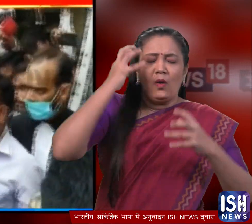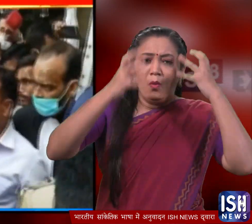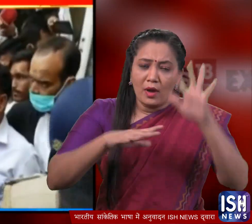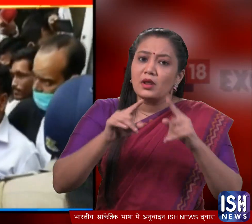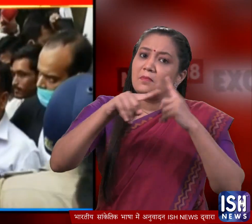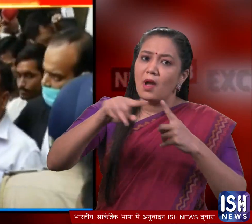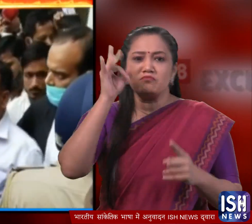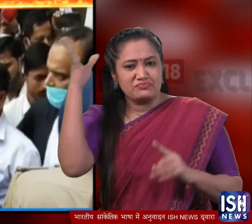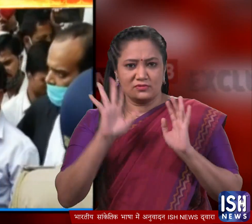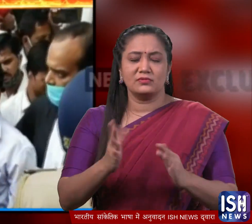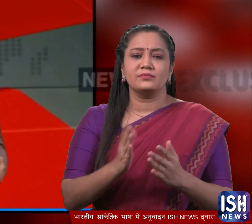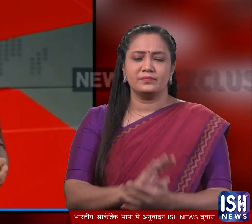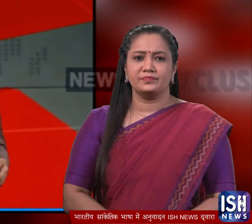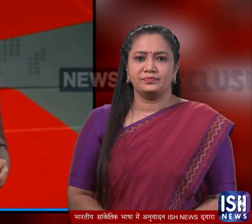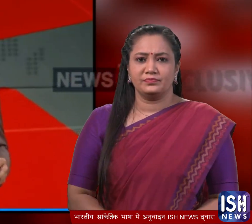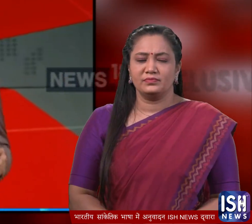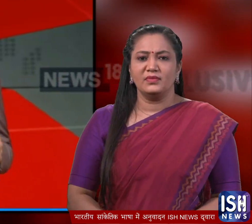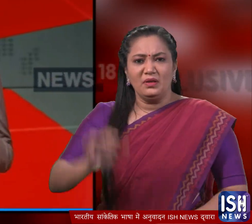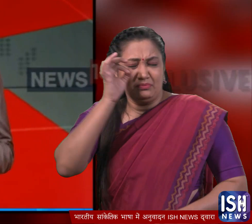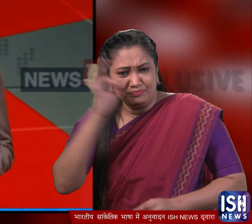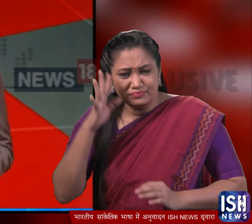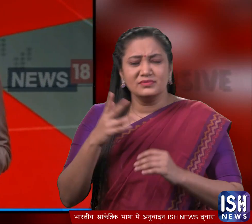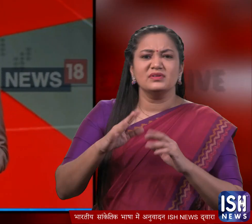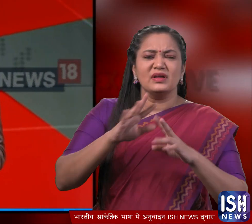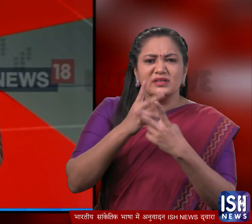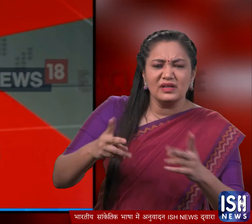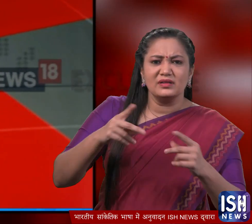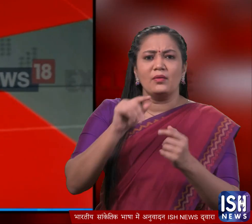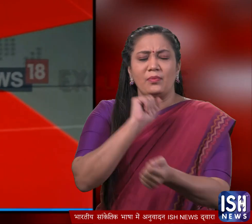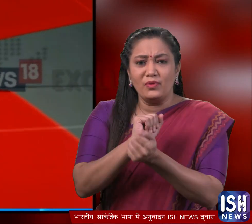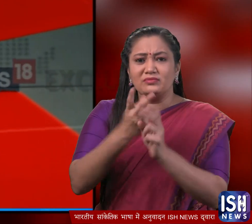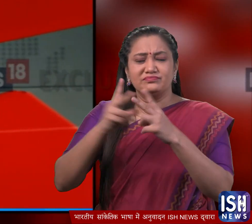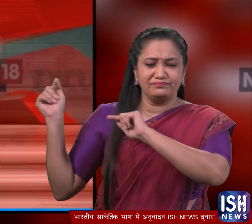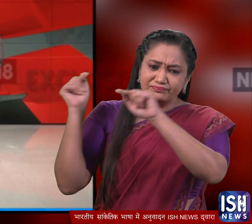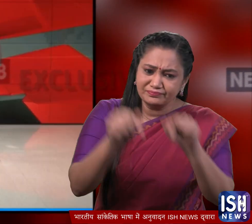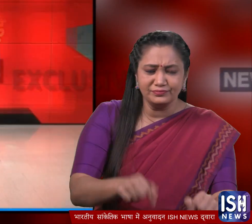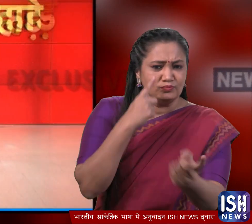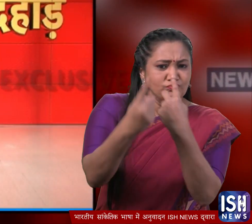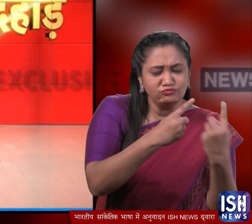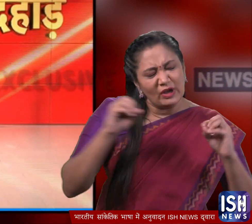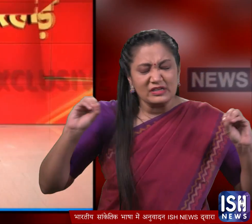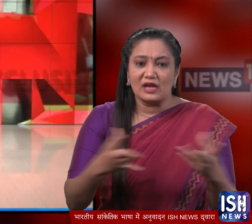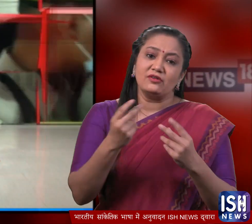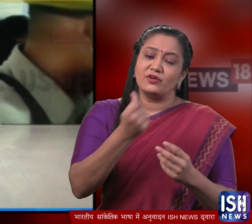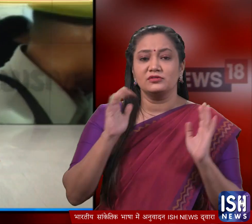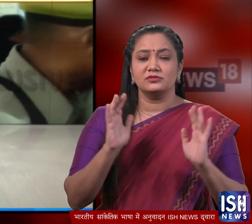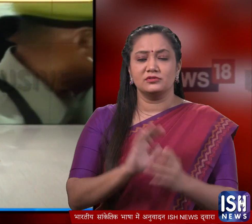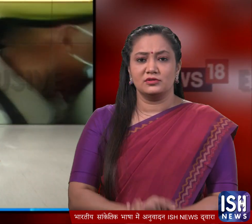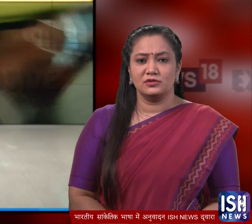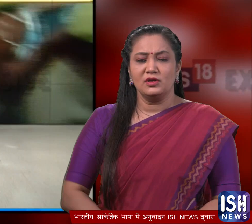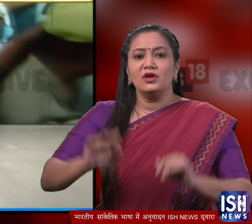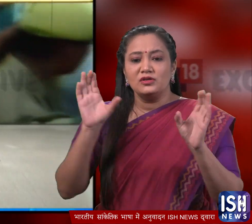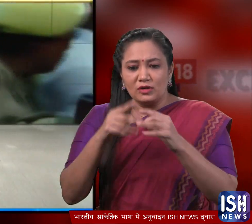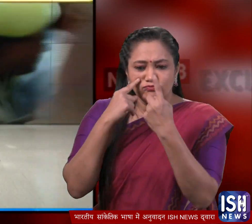ही, नाराज भी नजर आए। तो वहीं वकीलों के गुस्से को देखते हुए इस वारदात के बाद मौके पर पहुंची पुलिस ने मामले की जांच फौरन शुरू कर दी